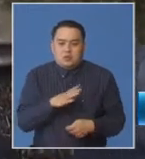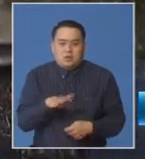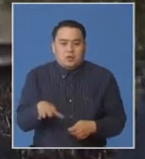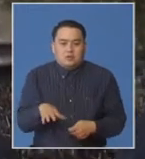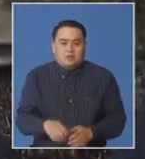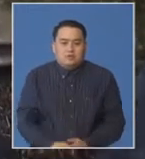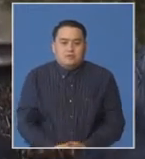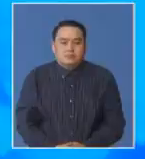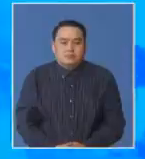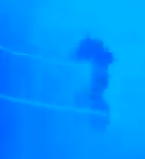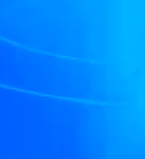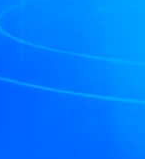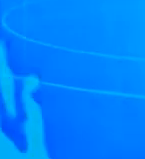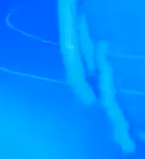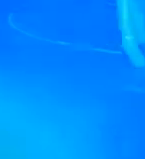ущерб населению.